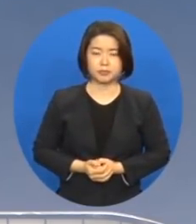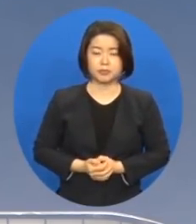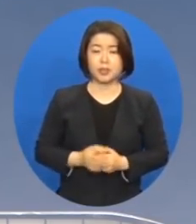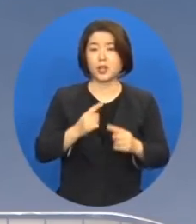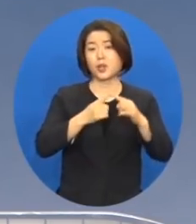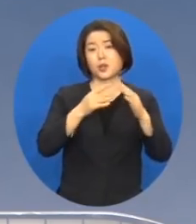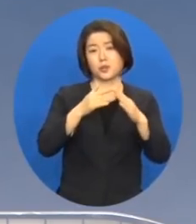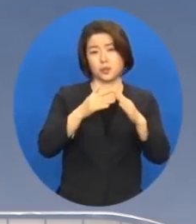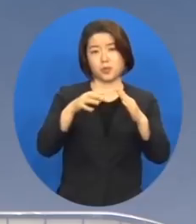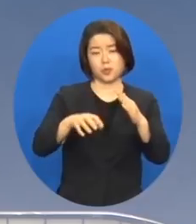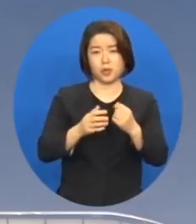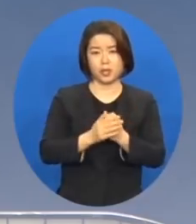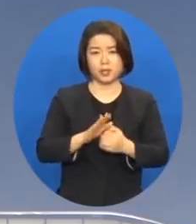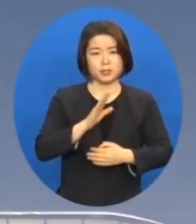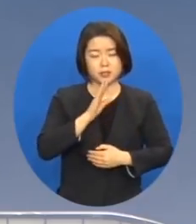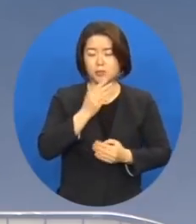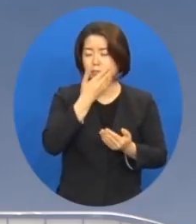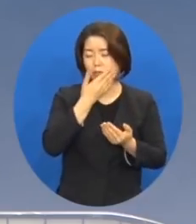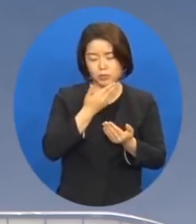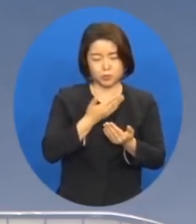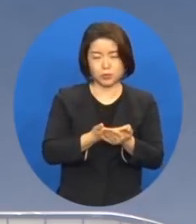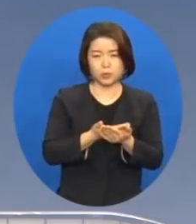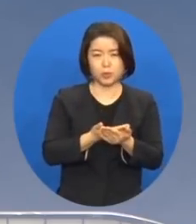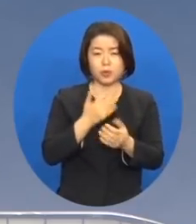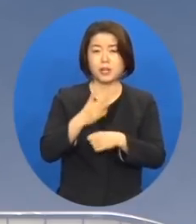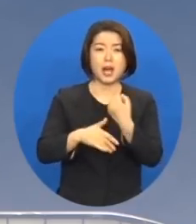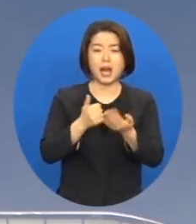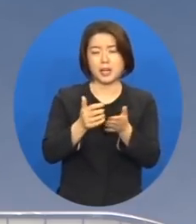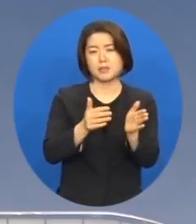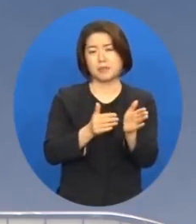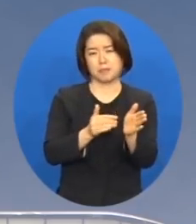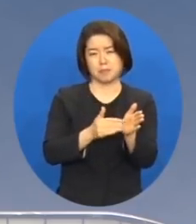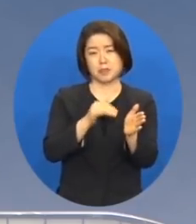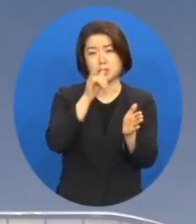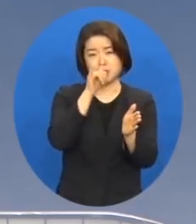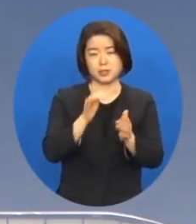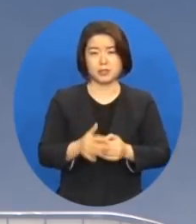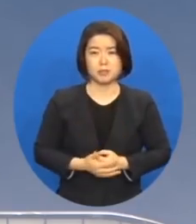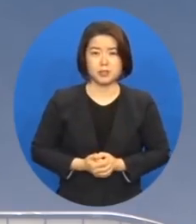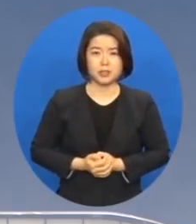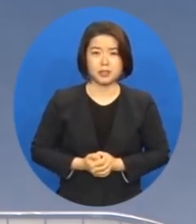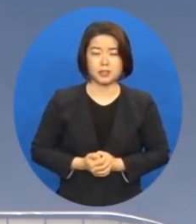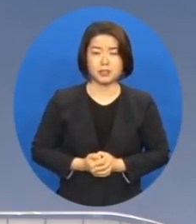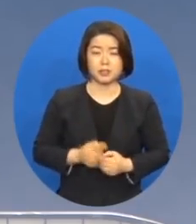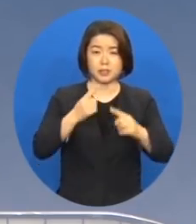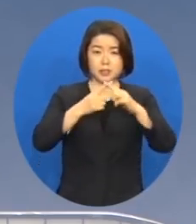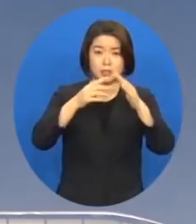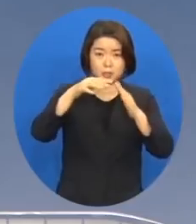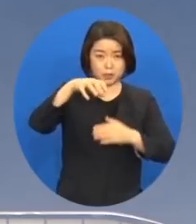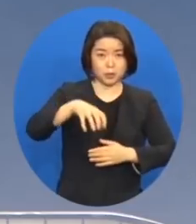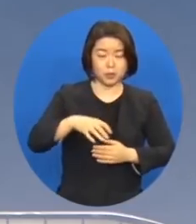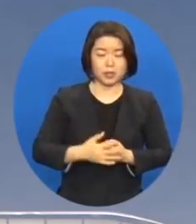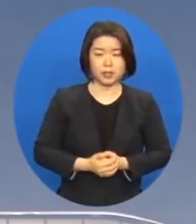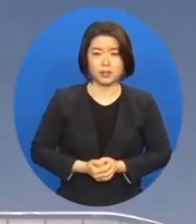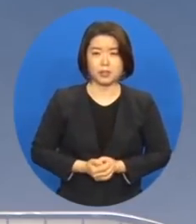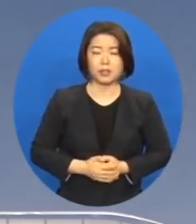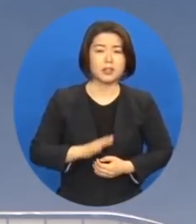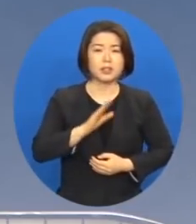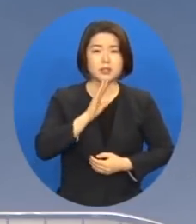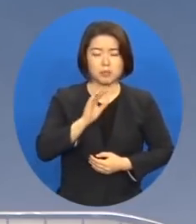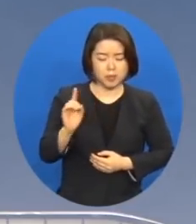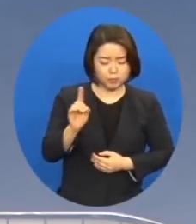교회, 너무너무 중요한 하나님의 비밀이에요. 교회 정말